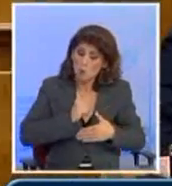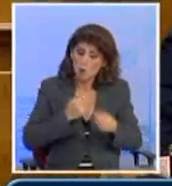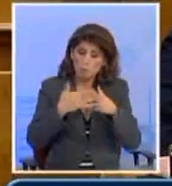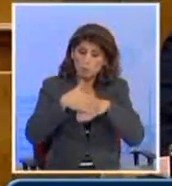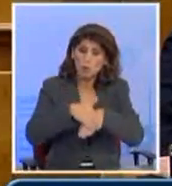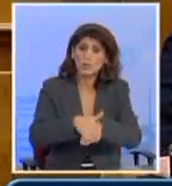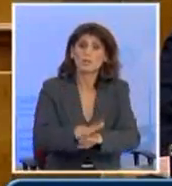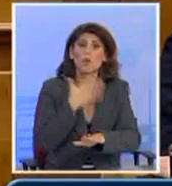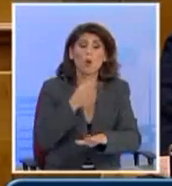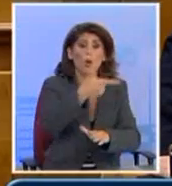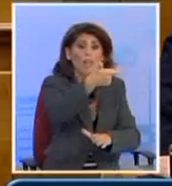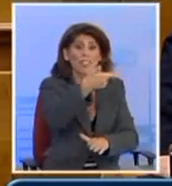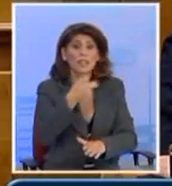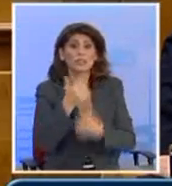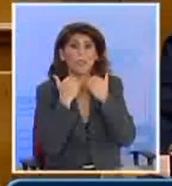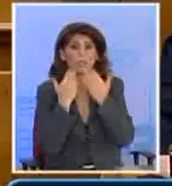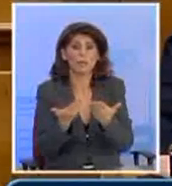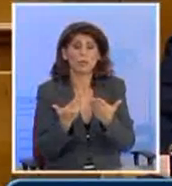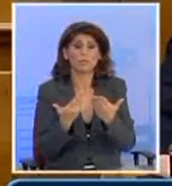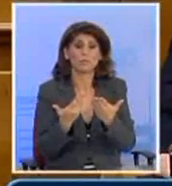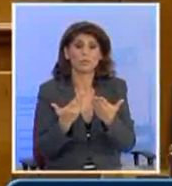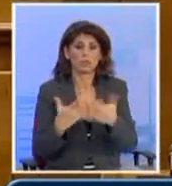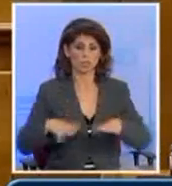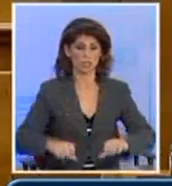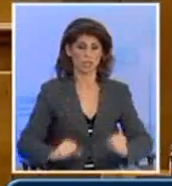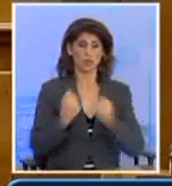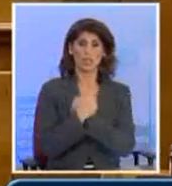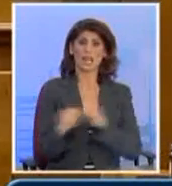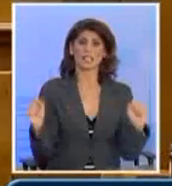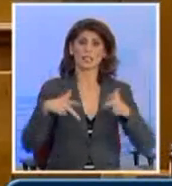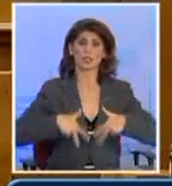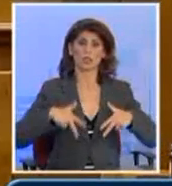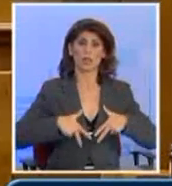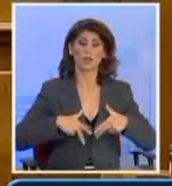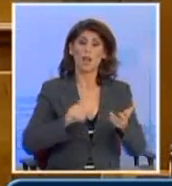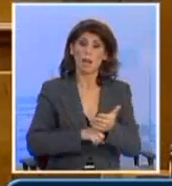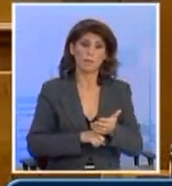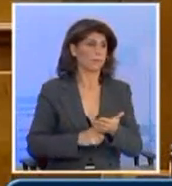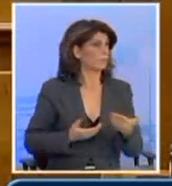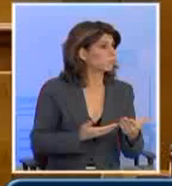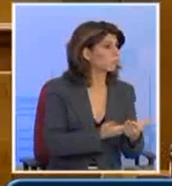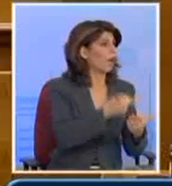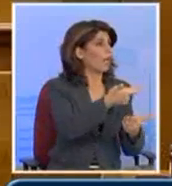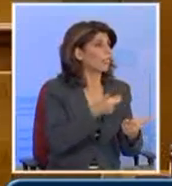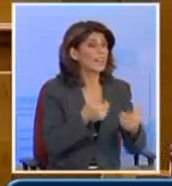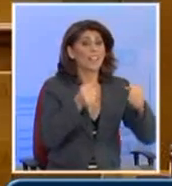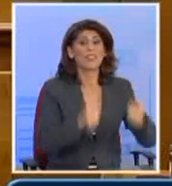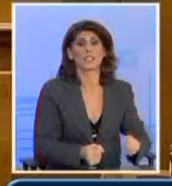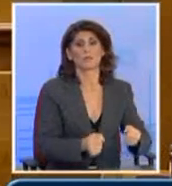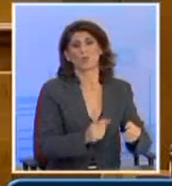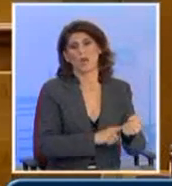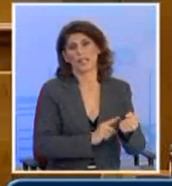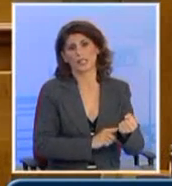δεν μπορούσαμε να δανειστούμε ως ένα κυρίαρχο και ανεξάρτητο κράτος. Έπρεπε να καταφύγουμε σε δάνειο θεσμικού